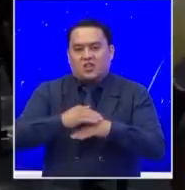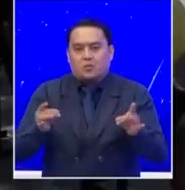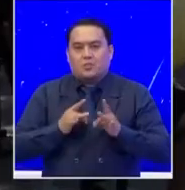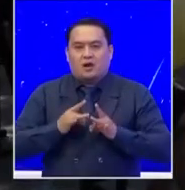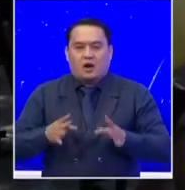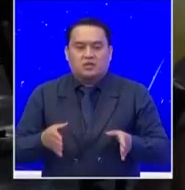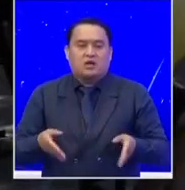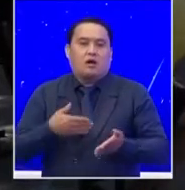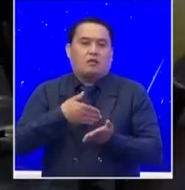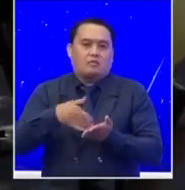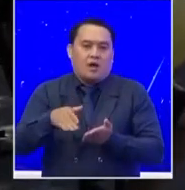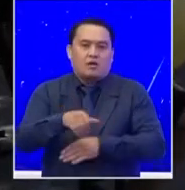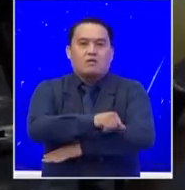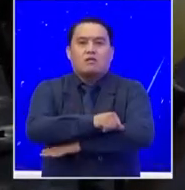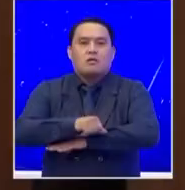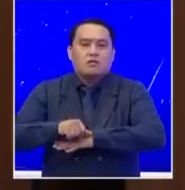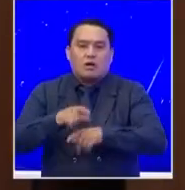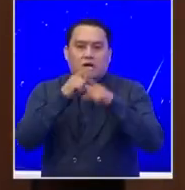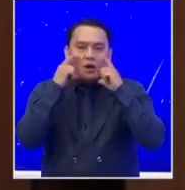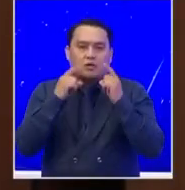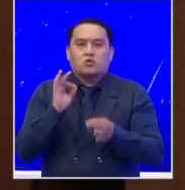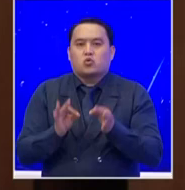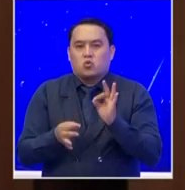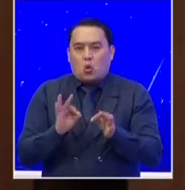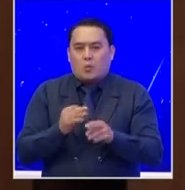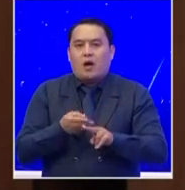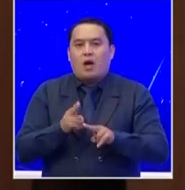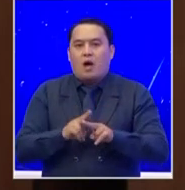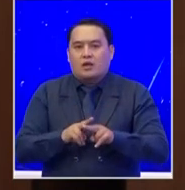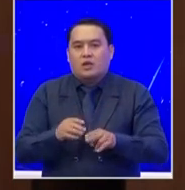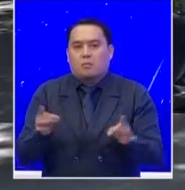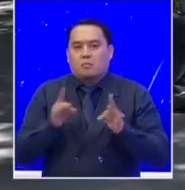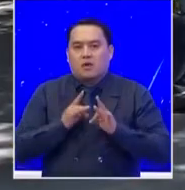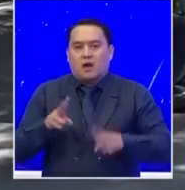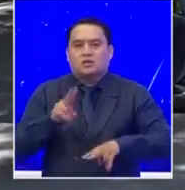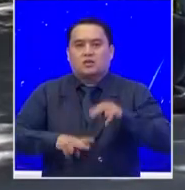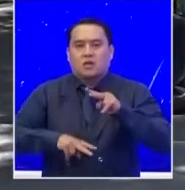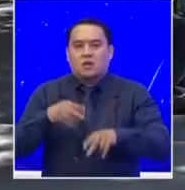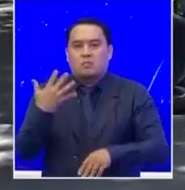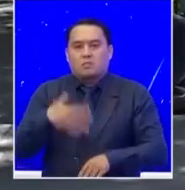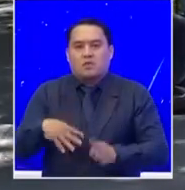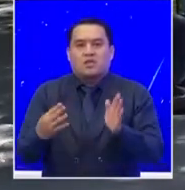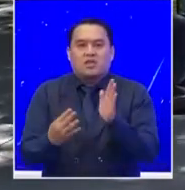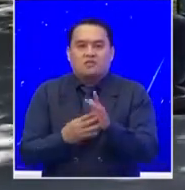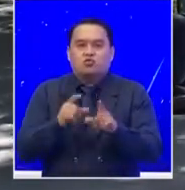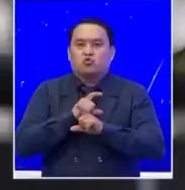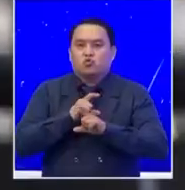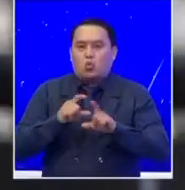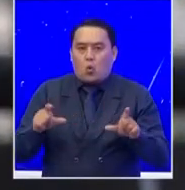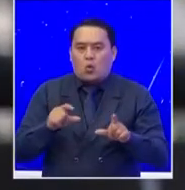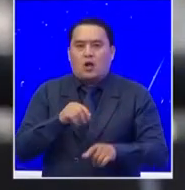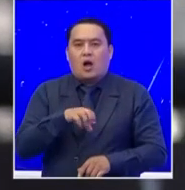Вместо него школьная линейка с соблюдением санитарных норм. Но даже это не испортило праздничного настроения 59 учащимся